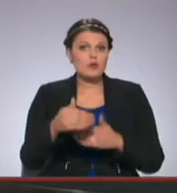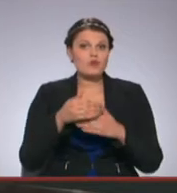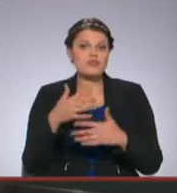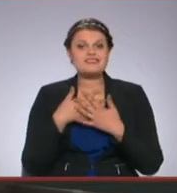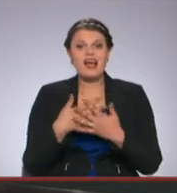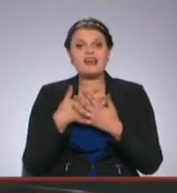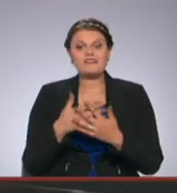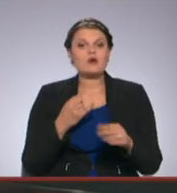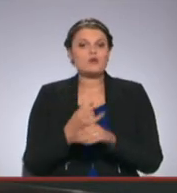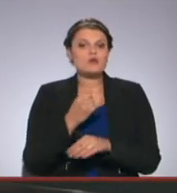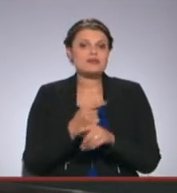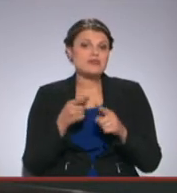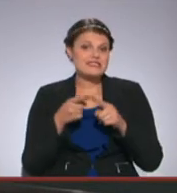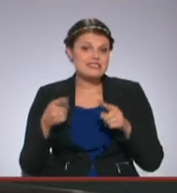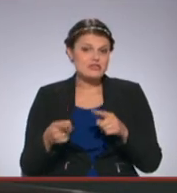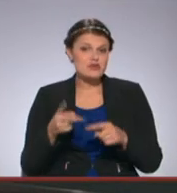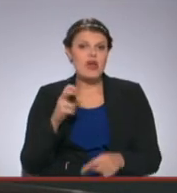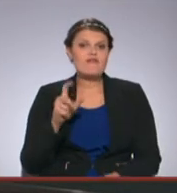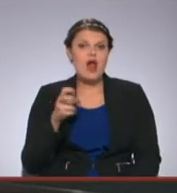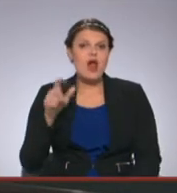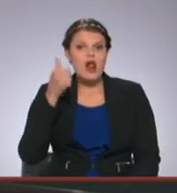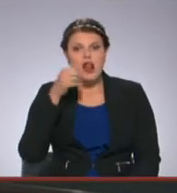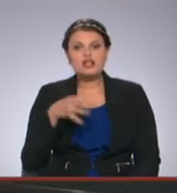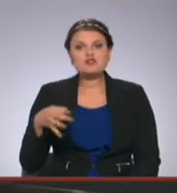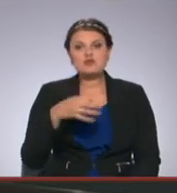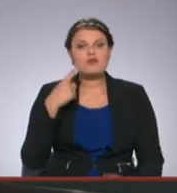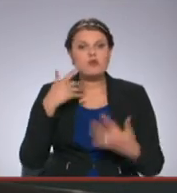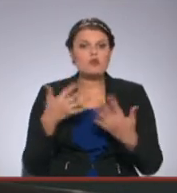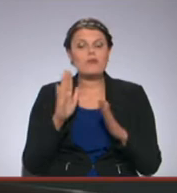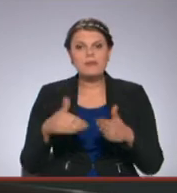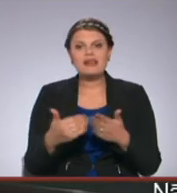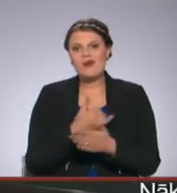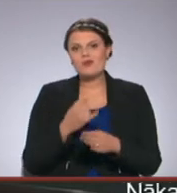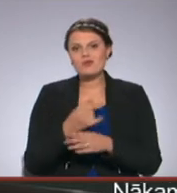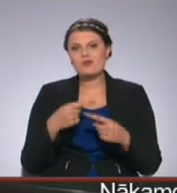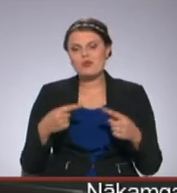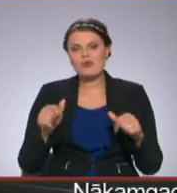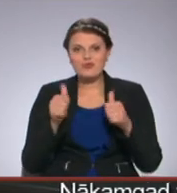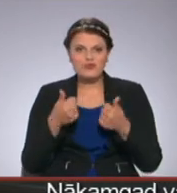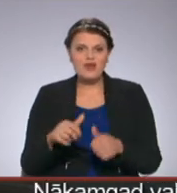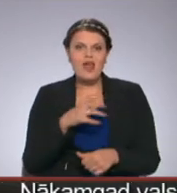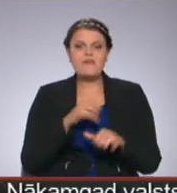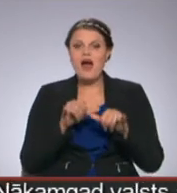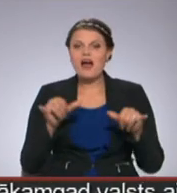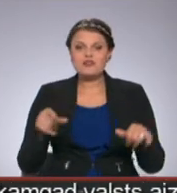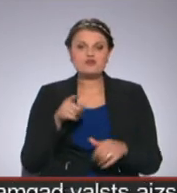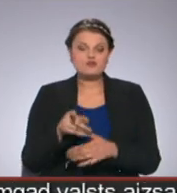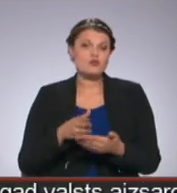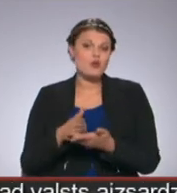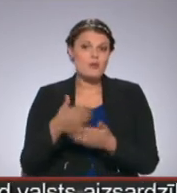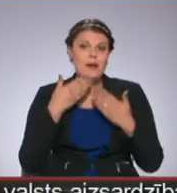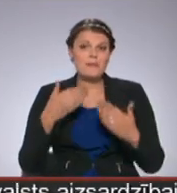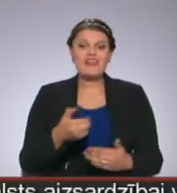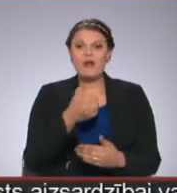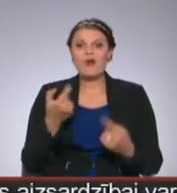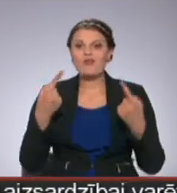Tuvojoties aktīvajai turisma sezonai, Valkas novadā domā par jaunu turismu produktu veidošanu un nepieciešamību attīstīt šo jomu. Pēdējo gadu laikā